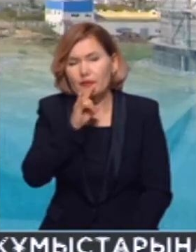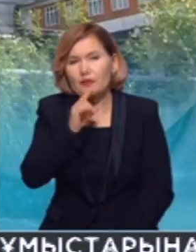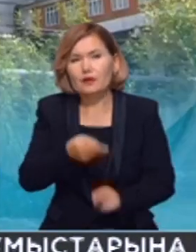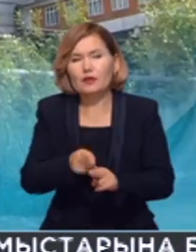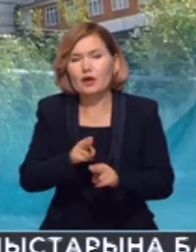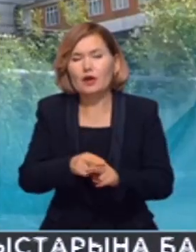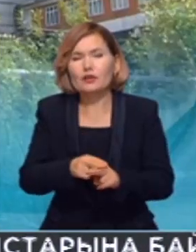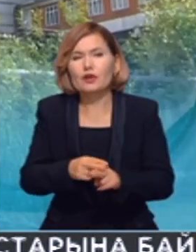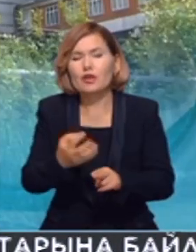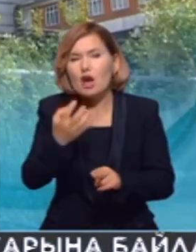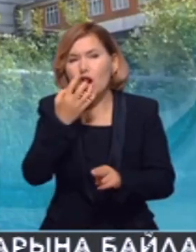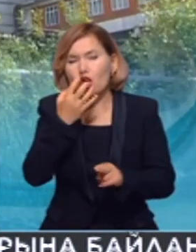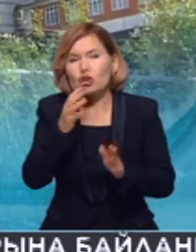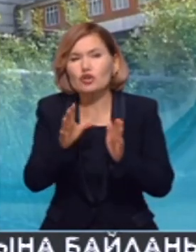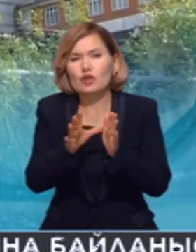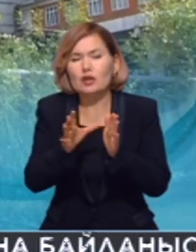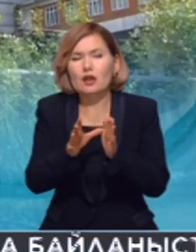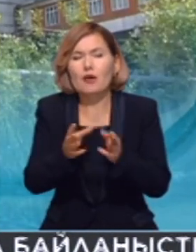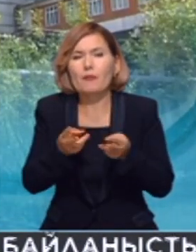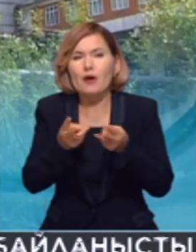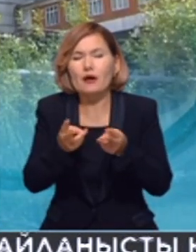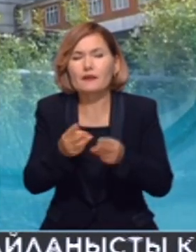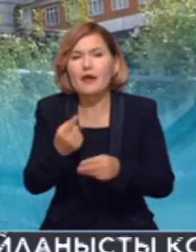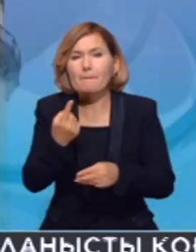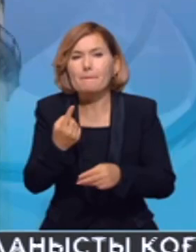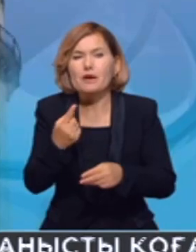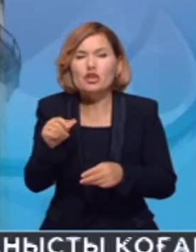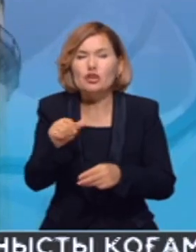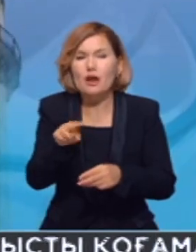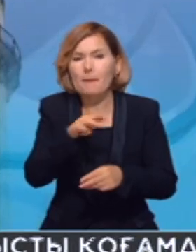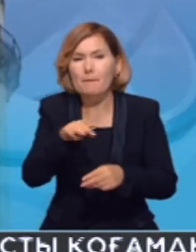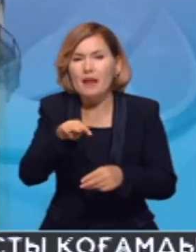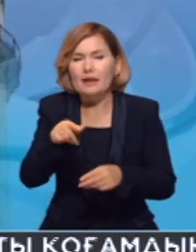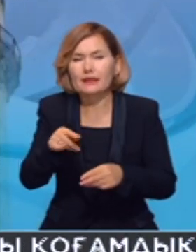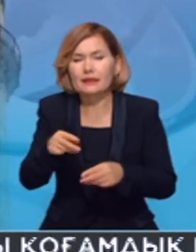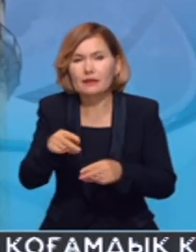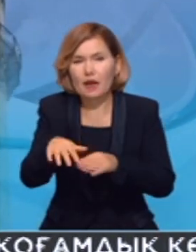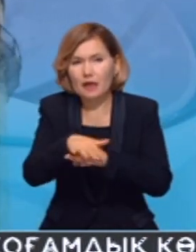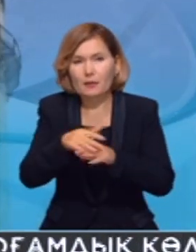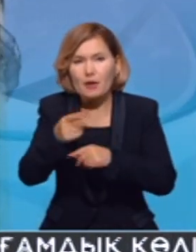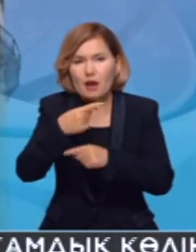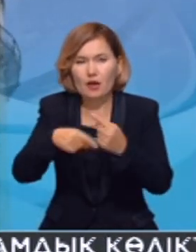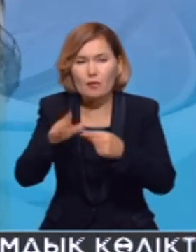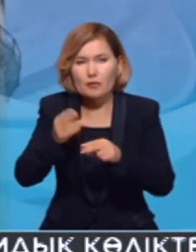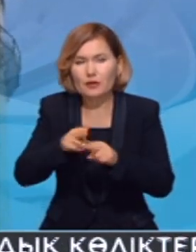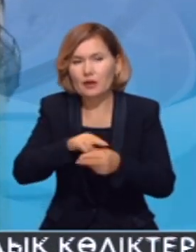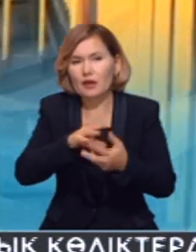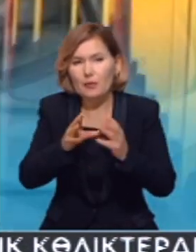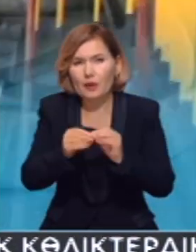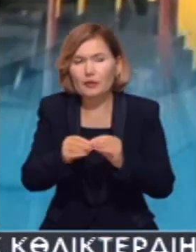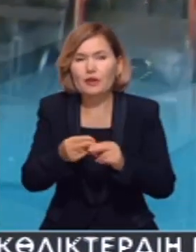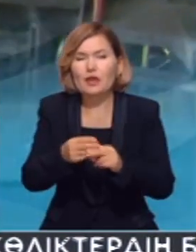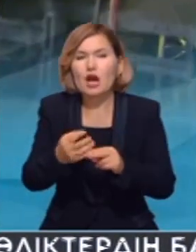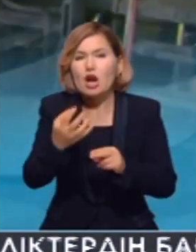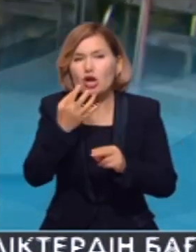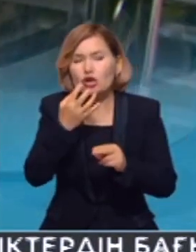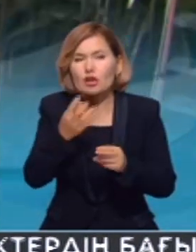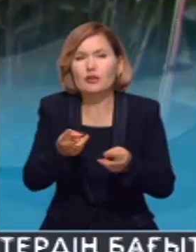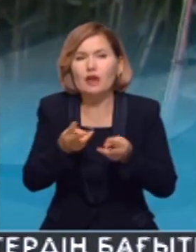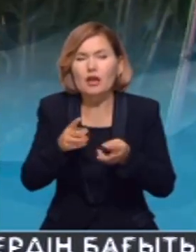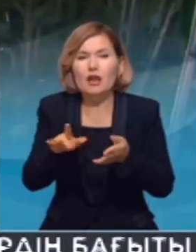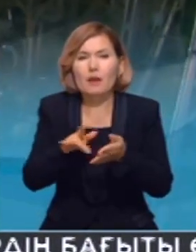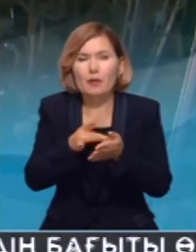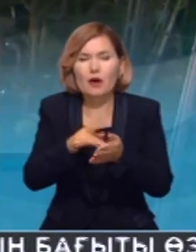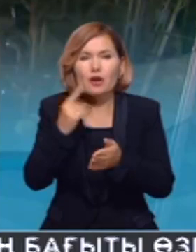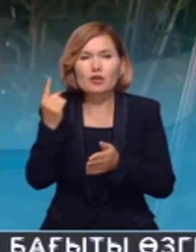Қазақстандықтардың жылу үшін төлеген 1,5 миллиардқа жуық теңгесі қайтарылады. Табиғи монополияларды реттеу комитеті жылу есептегіш